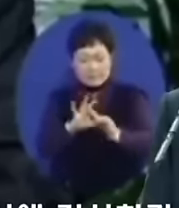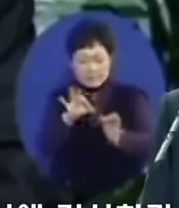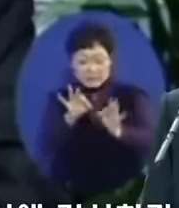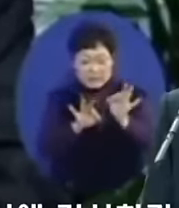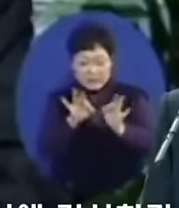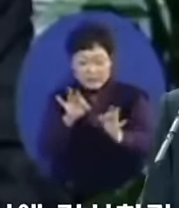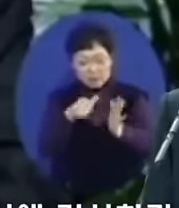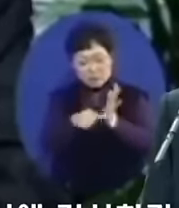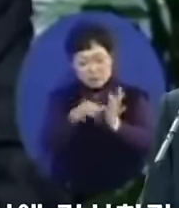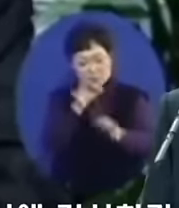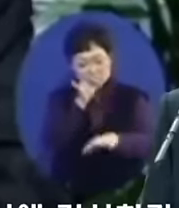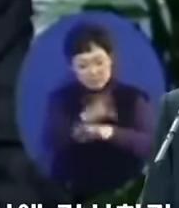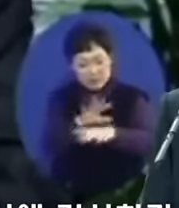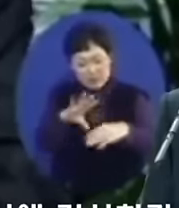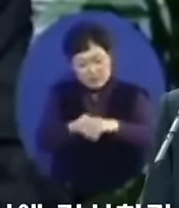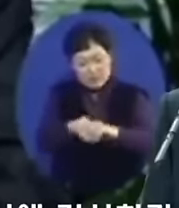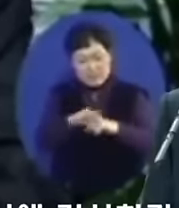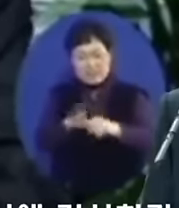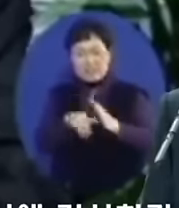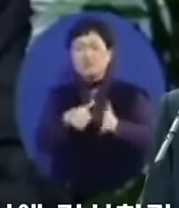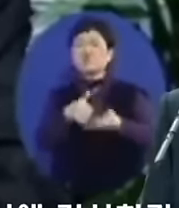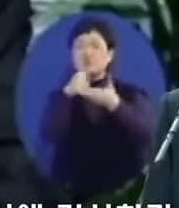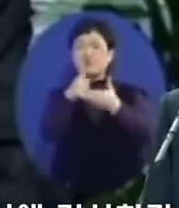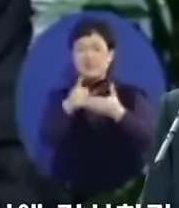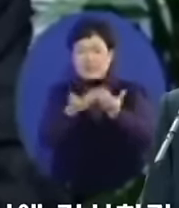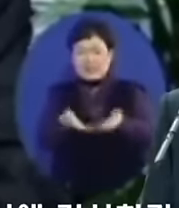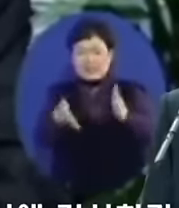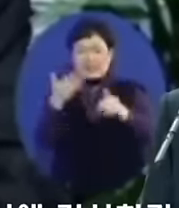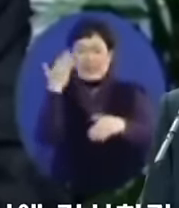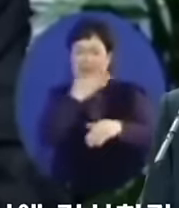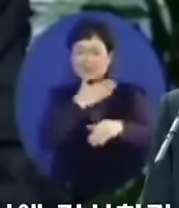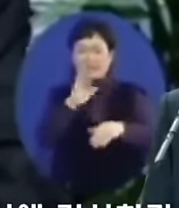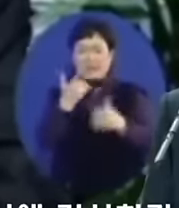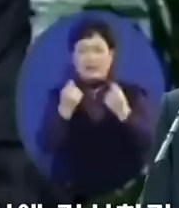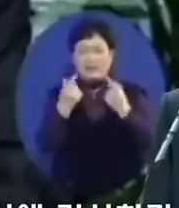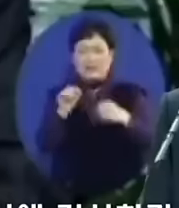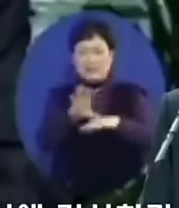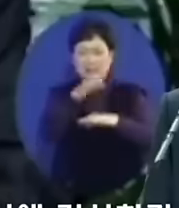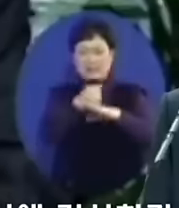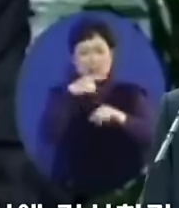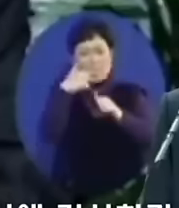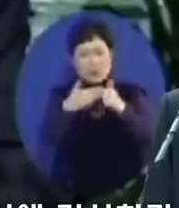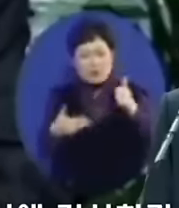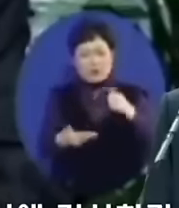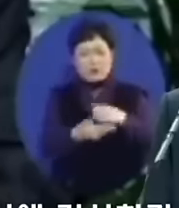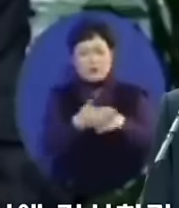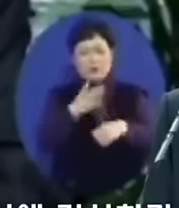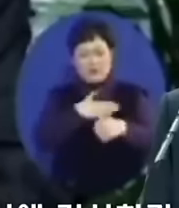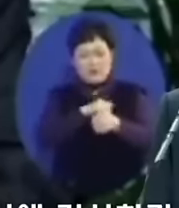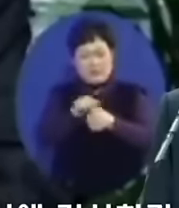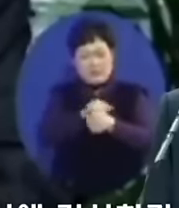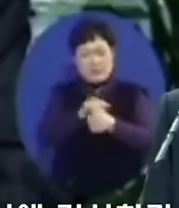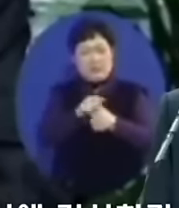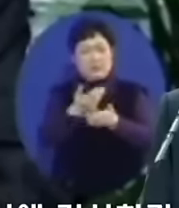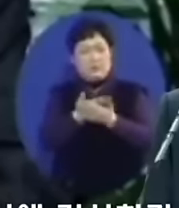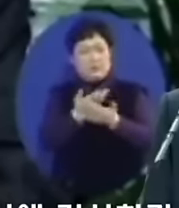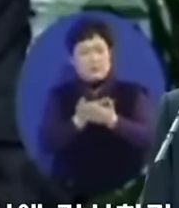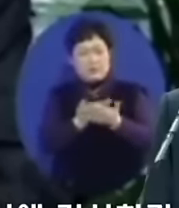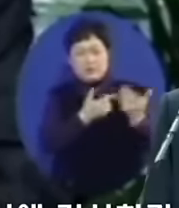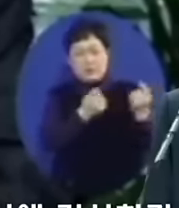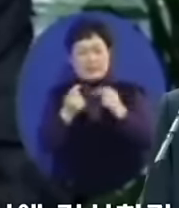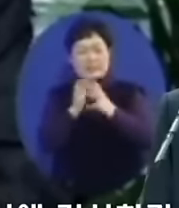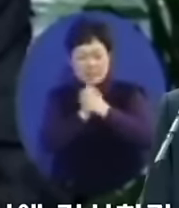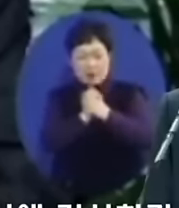보았습니다. 그리고 설거지를 할 때는 주님 그릇들이 깨끗하게 되는 것처럼 그리스도의 보혈로 저를 깨끗하게 씻어주시옵소서 그렇게